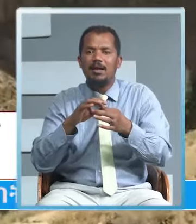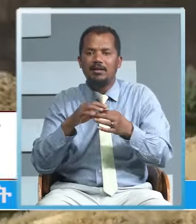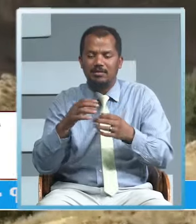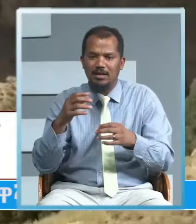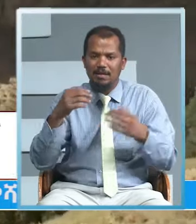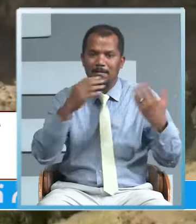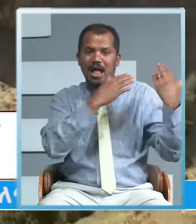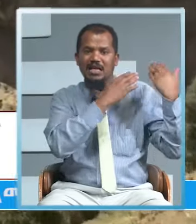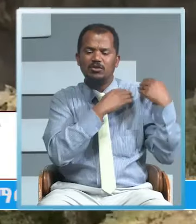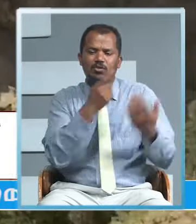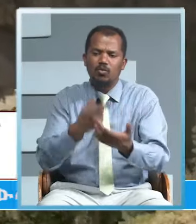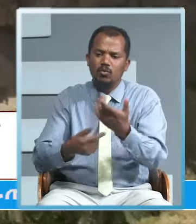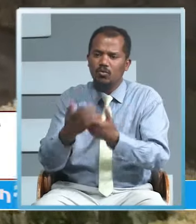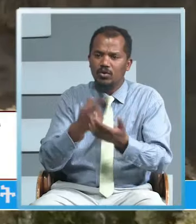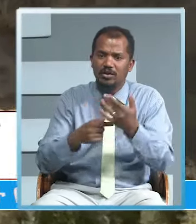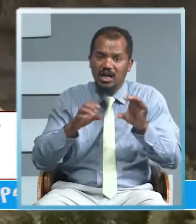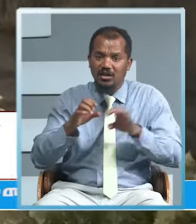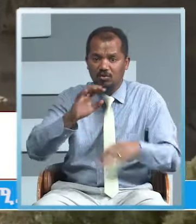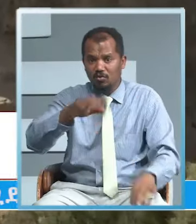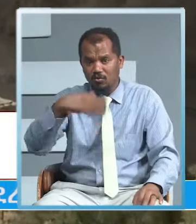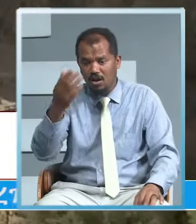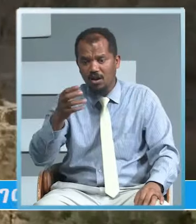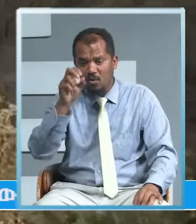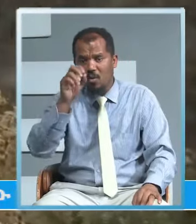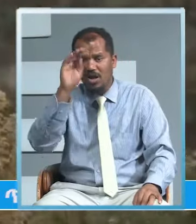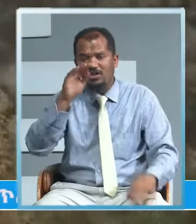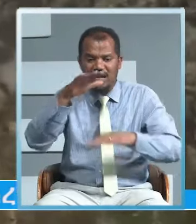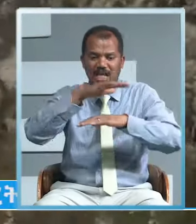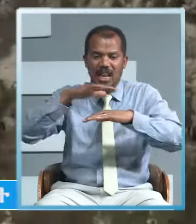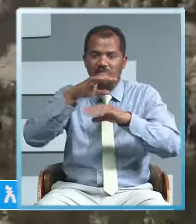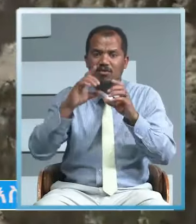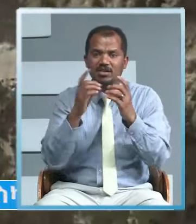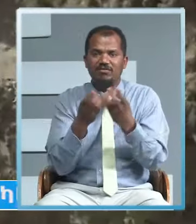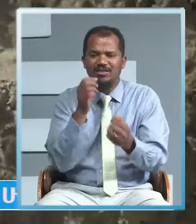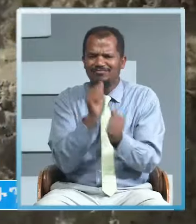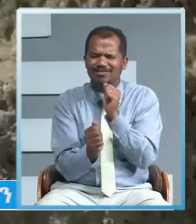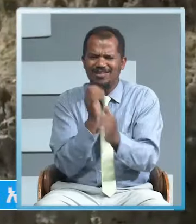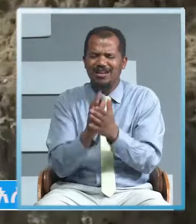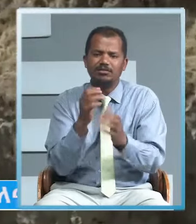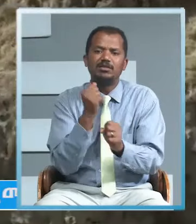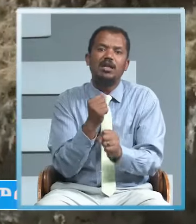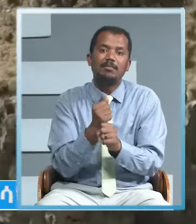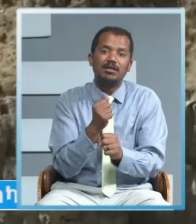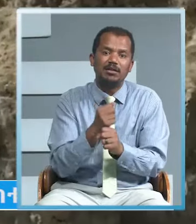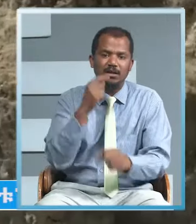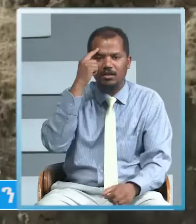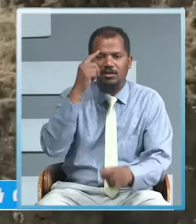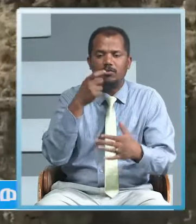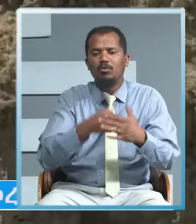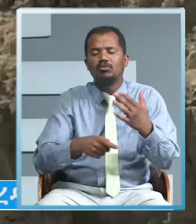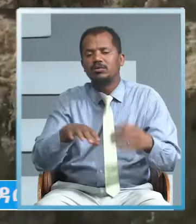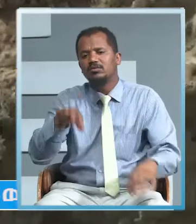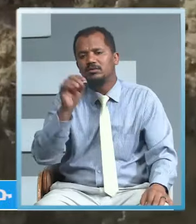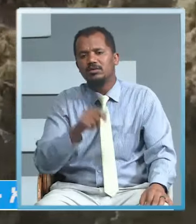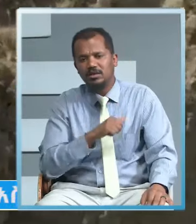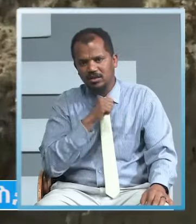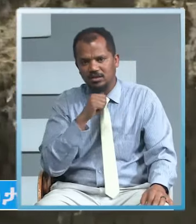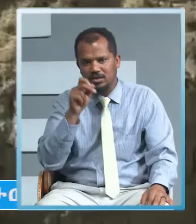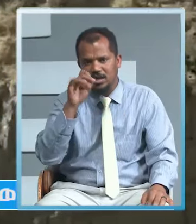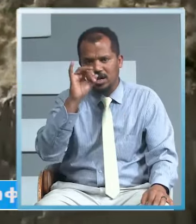መሐንዲሶችና ባለስልጣናት ውይይት ካደረጉ በኋላ የዋሻውን የላይኛውን ክፍል የማፈራረስ ስራ ቢሰራም የታሰበው ውጤት